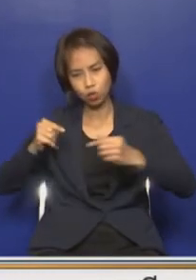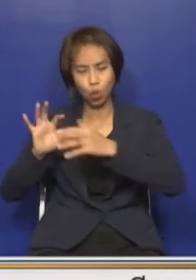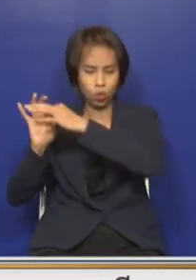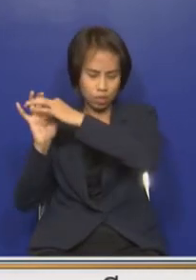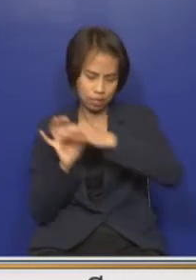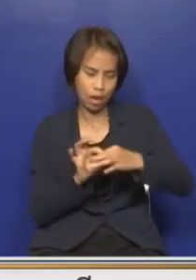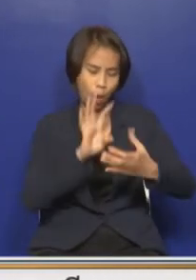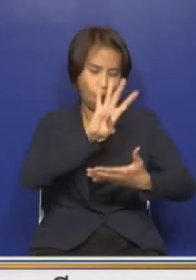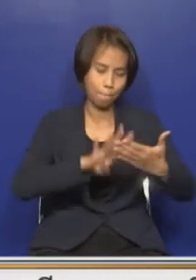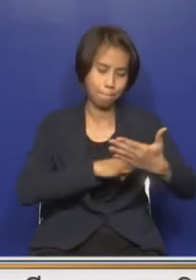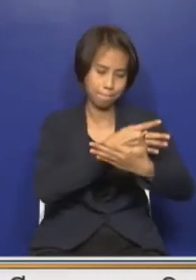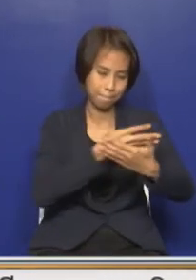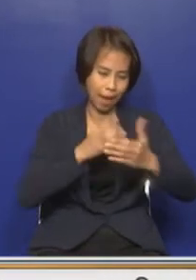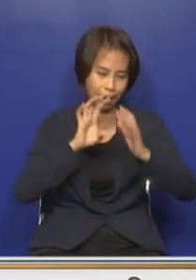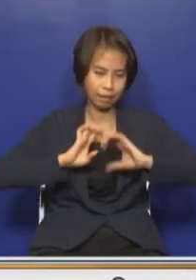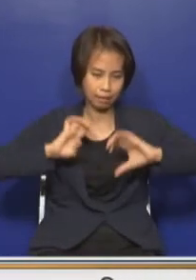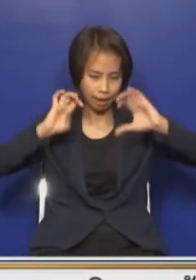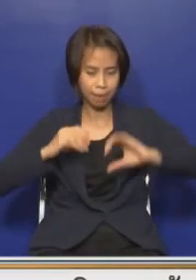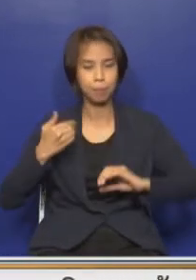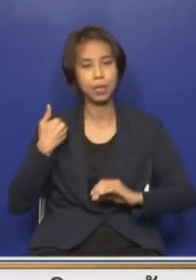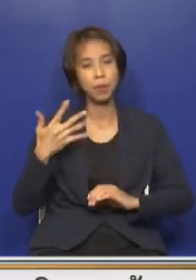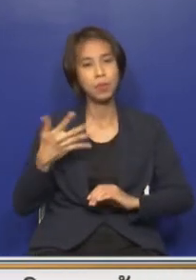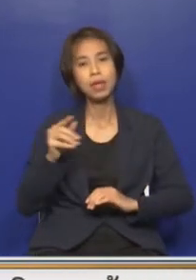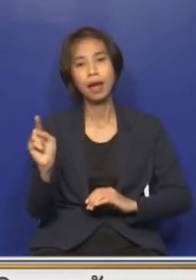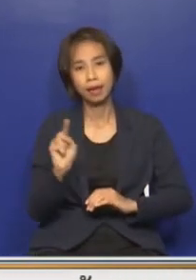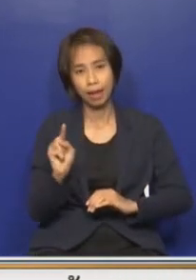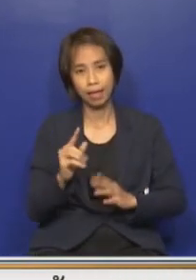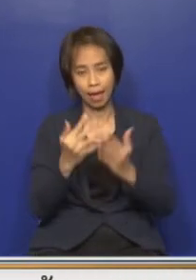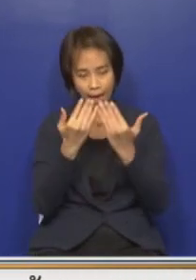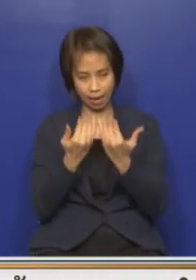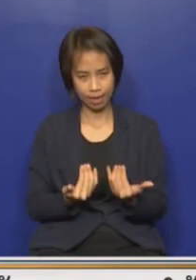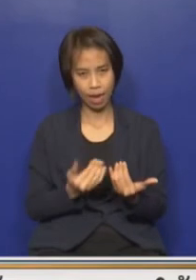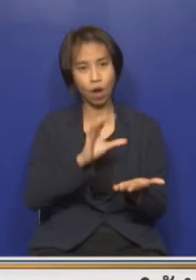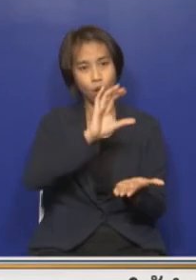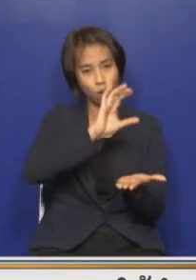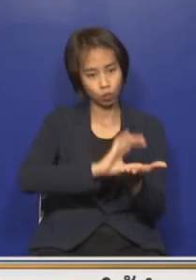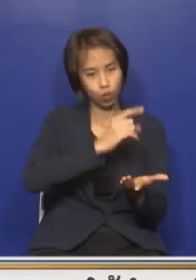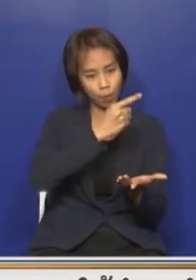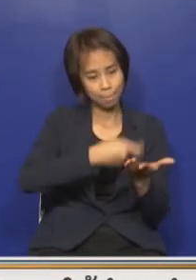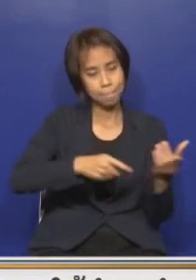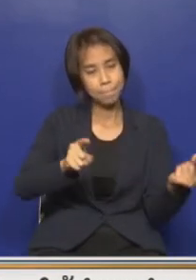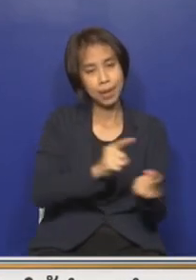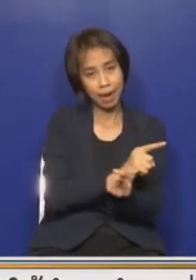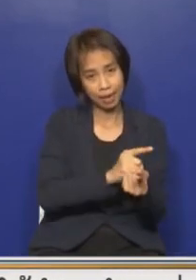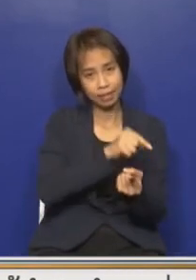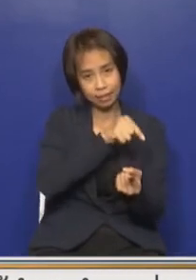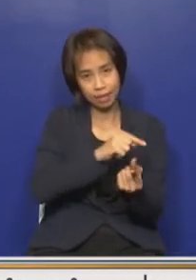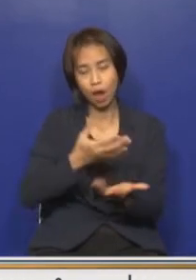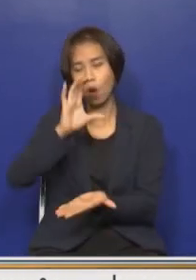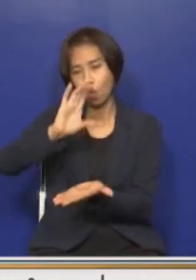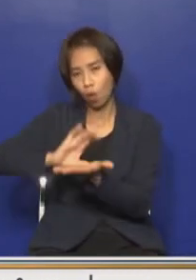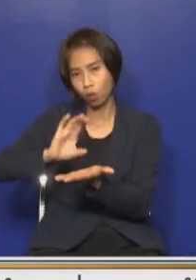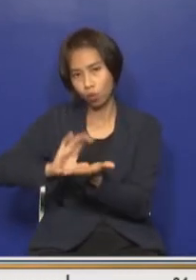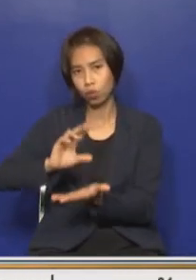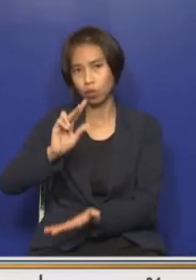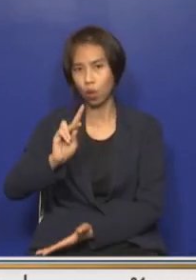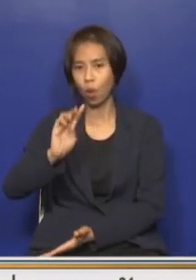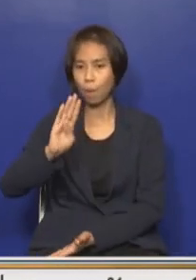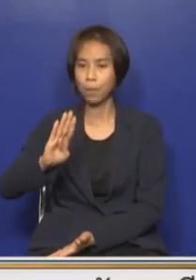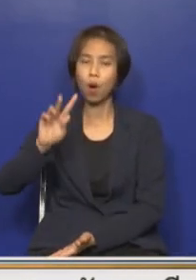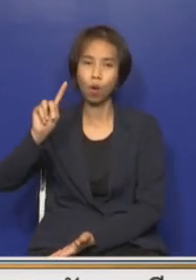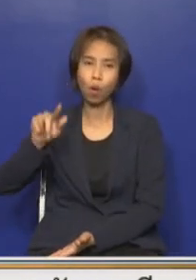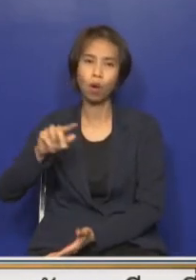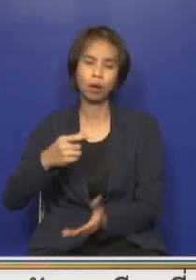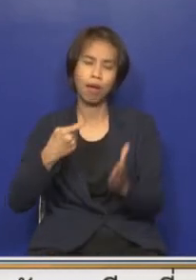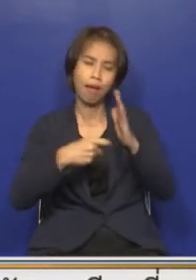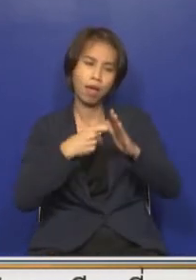ของรัฐหรือเปล่านะครับในส่วนของกองทุนกปข.และประกันสังคมนั้นเนี่ยเขามีเจตนามีเหตุผลของเขาเฉพ